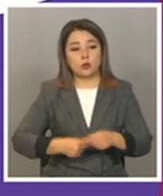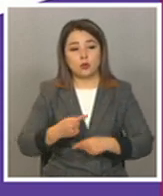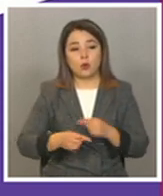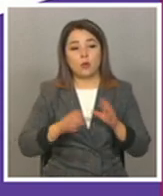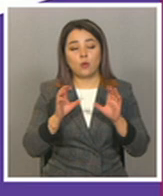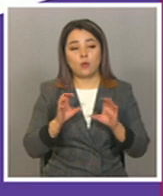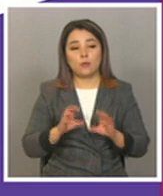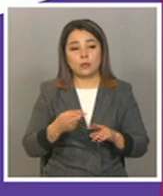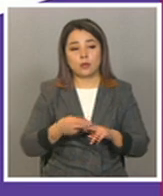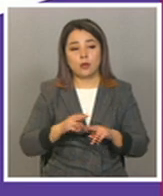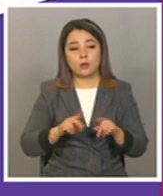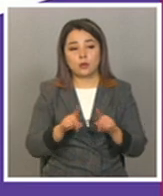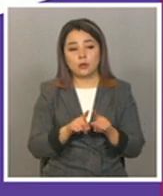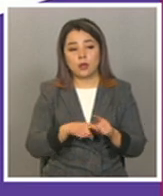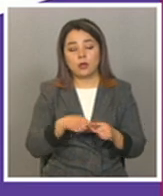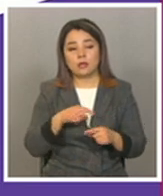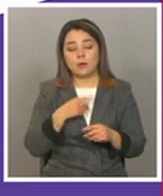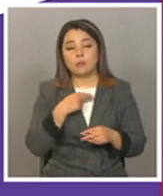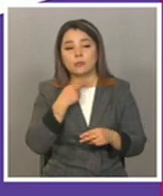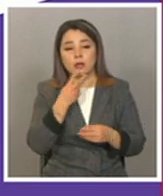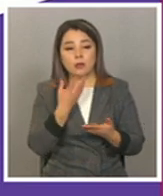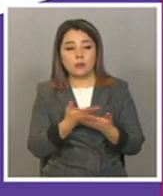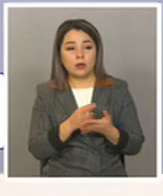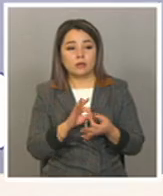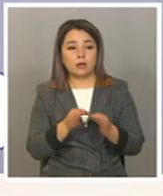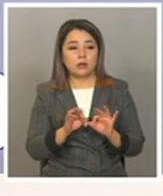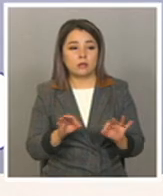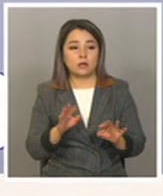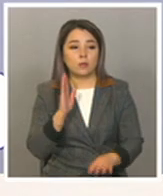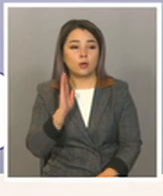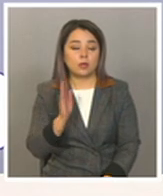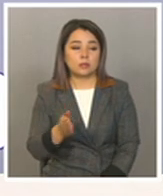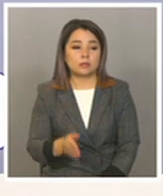тигізген ықпалын сипаттаймыз.